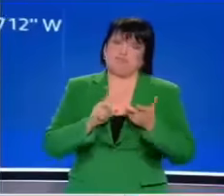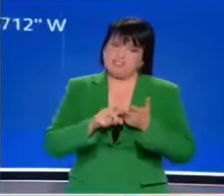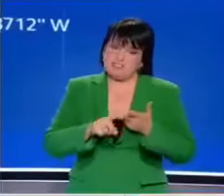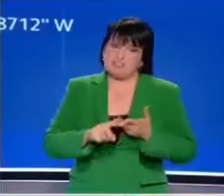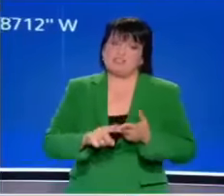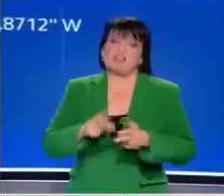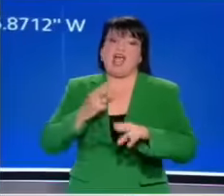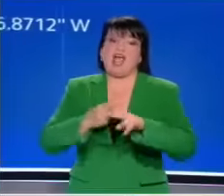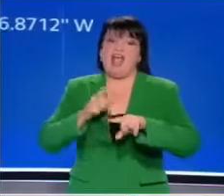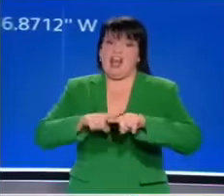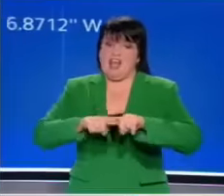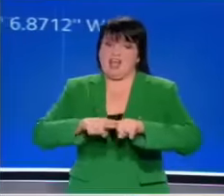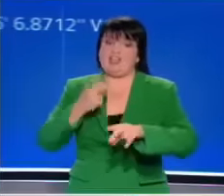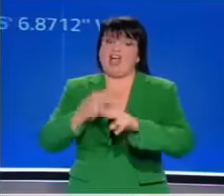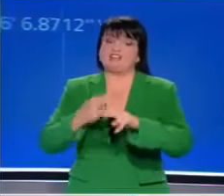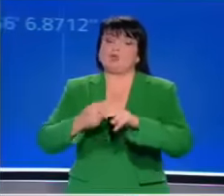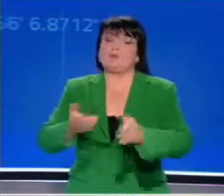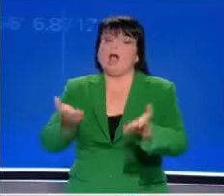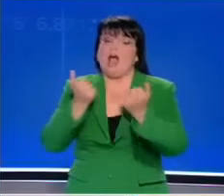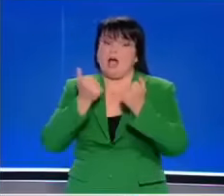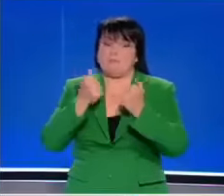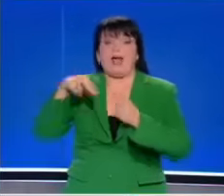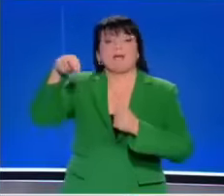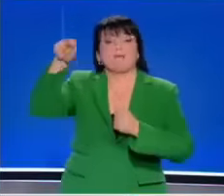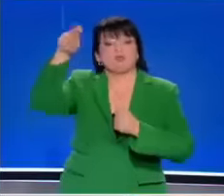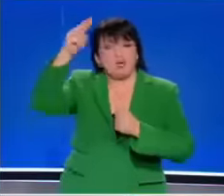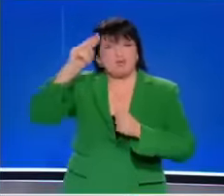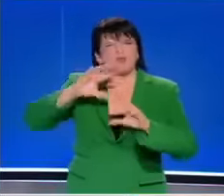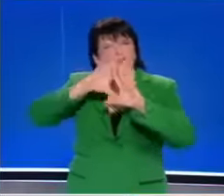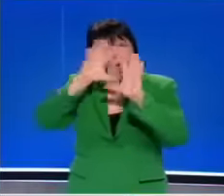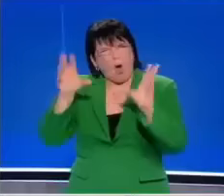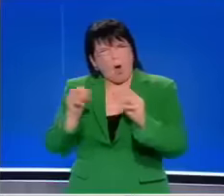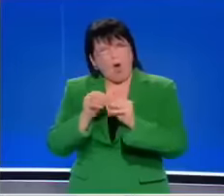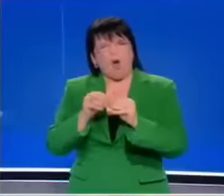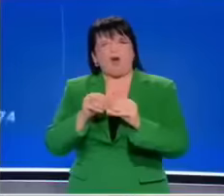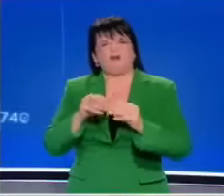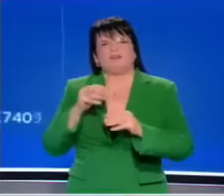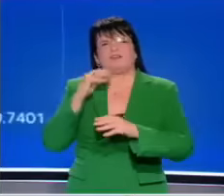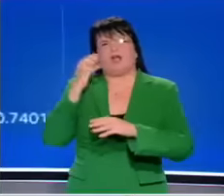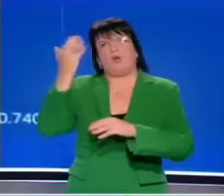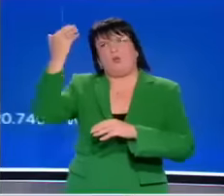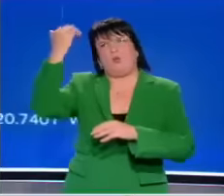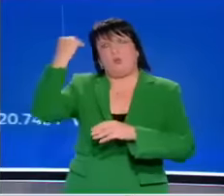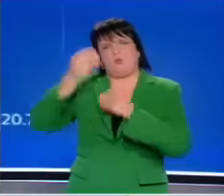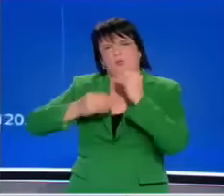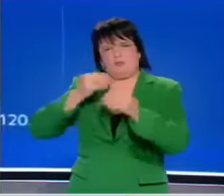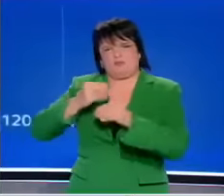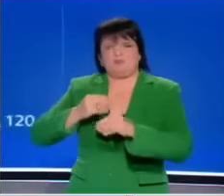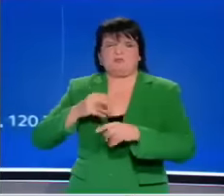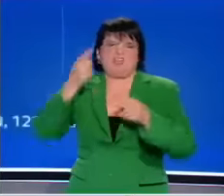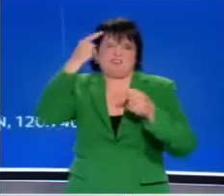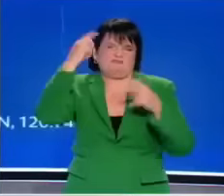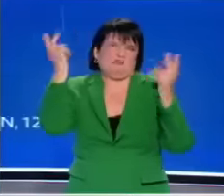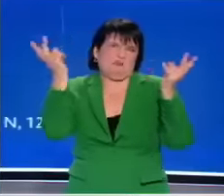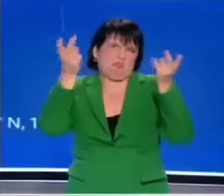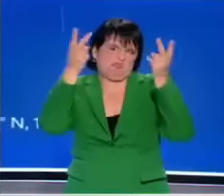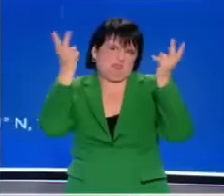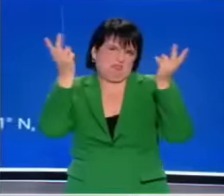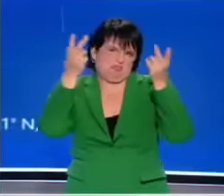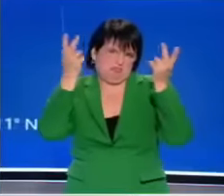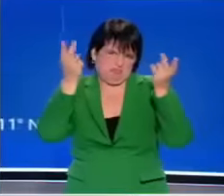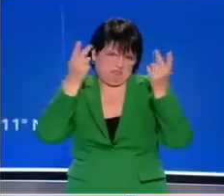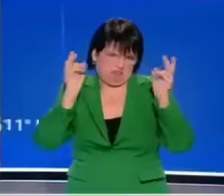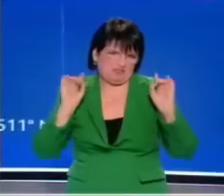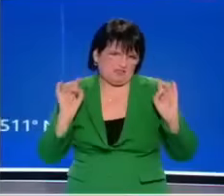χώρα είναι αναξιόπιστη και πως θα αυξηθούν τα επιτόκια τα spreads όλα αυτά που είχαμε ζήσει στη δεκαετία της κρίσης αυτά είναι αρλούμπες αυτά είναι είναι